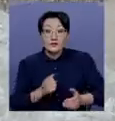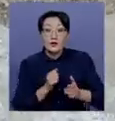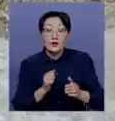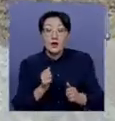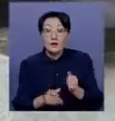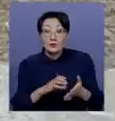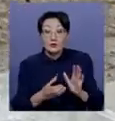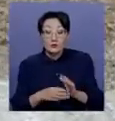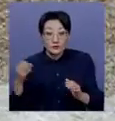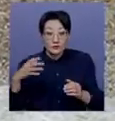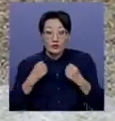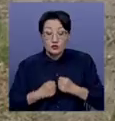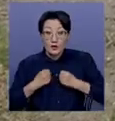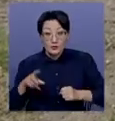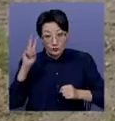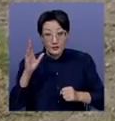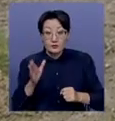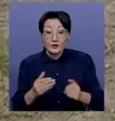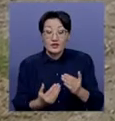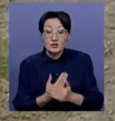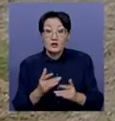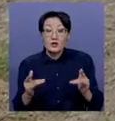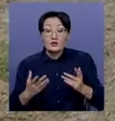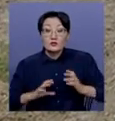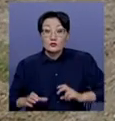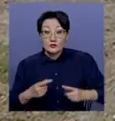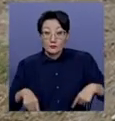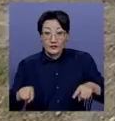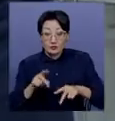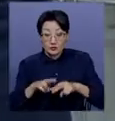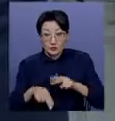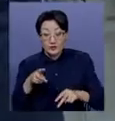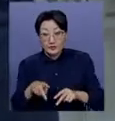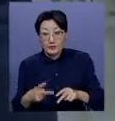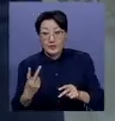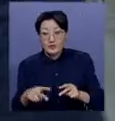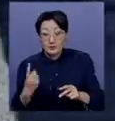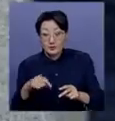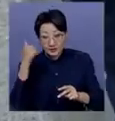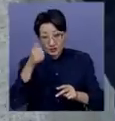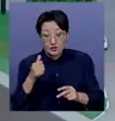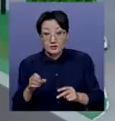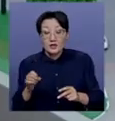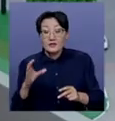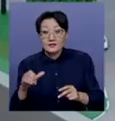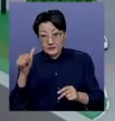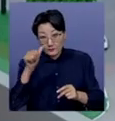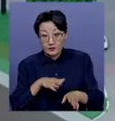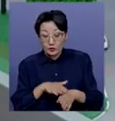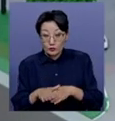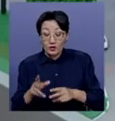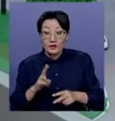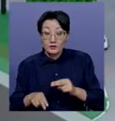душ кабинасы мен әжетханасы болады. Жаңа студенттер орталығы құрылысын 2021 жылдың 42 айында толық